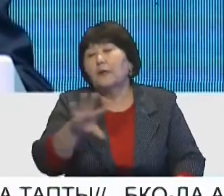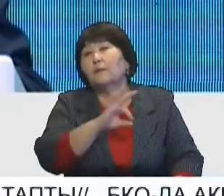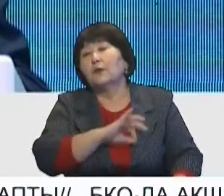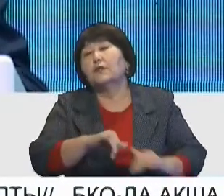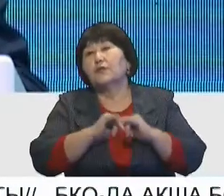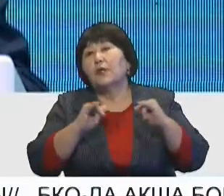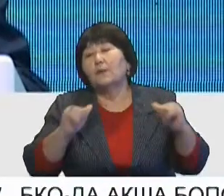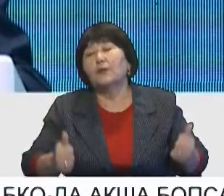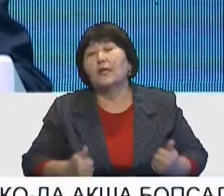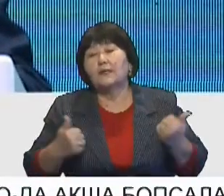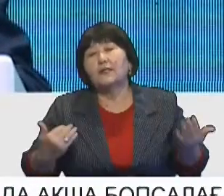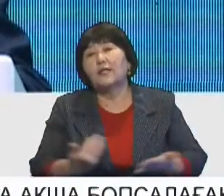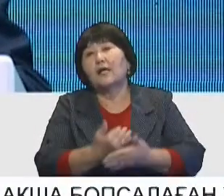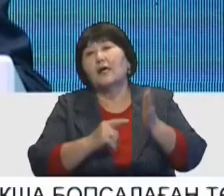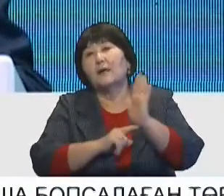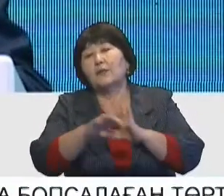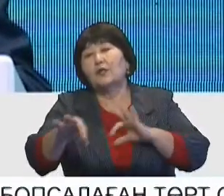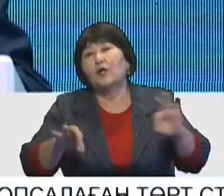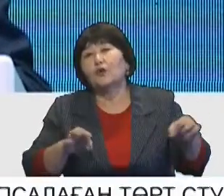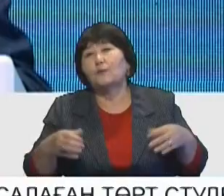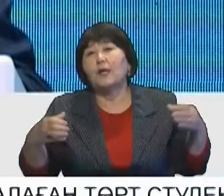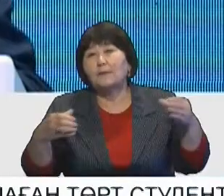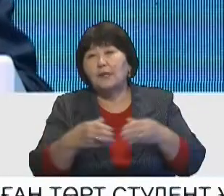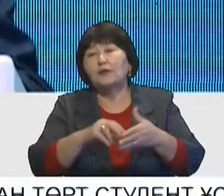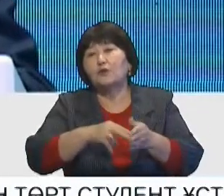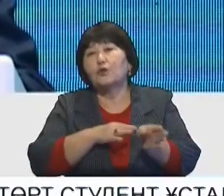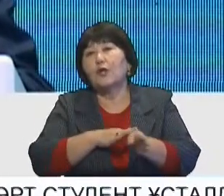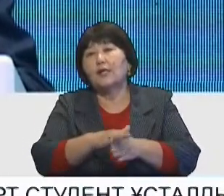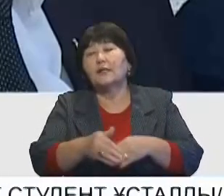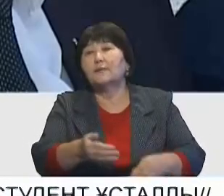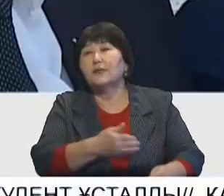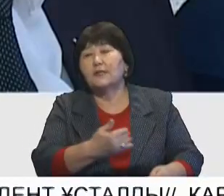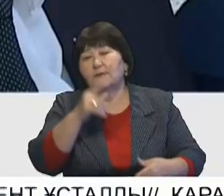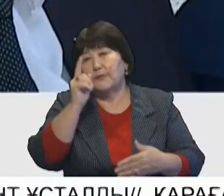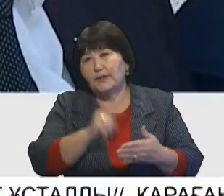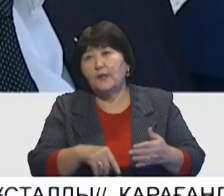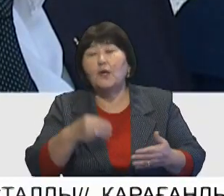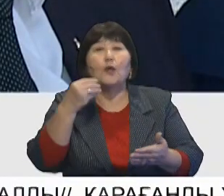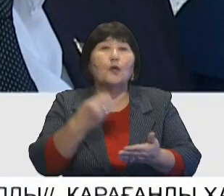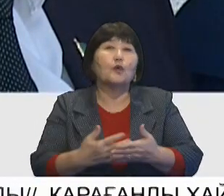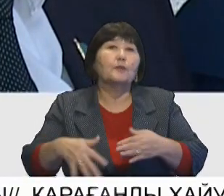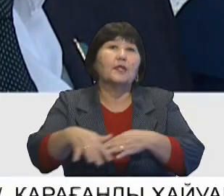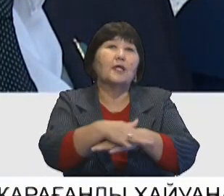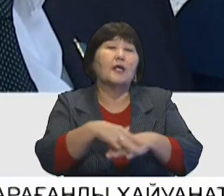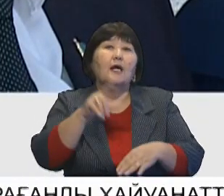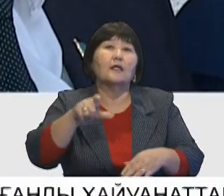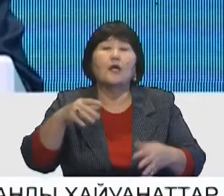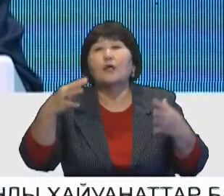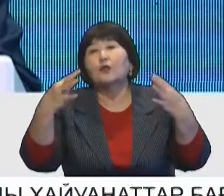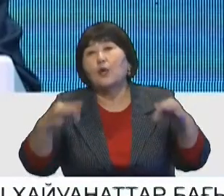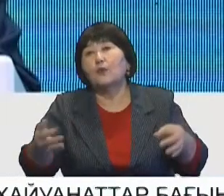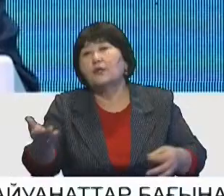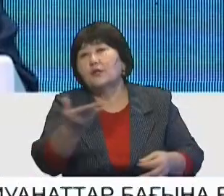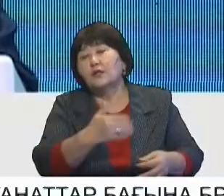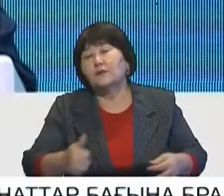Серпін тигізетін жаңа бастамалар мен жобаларды бірлесіп отырып жүзеге асырамыз дегеніме сенімдімін. Құрметті халық қалаулары,